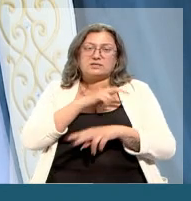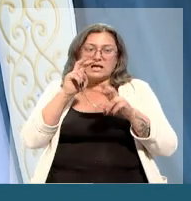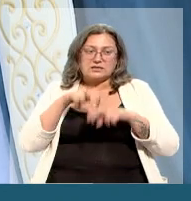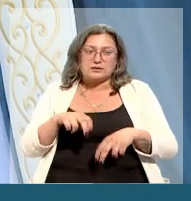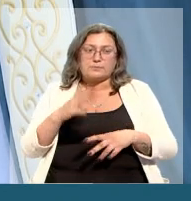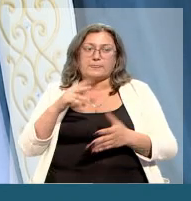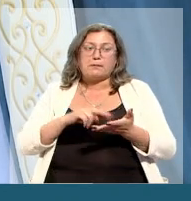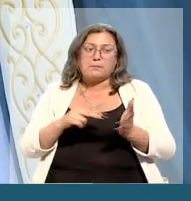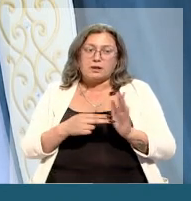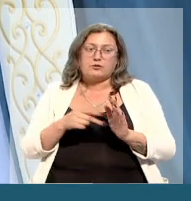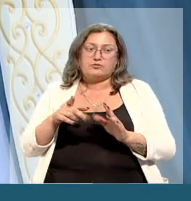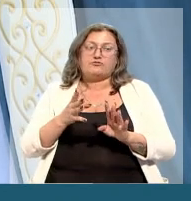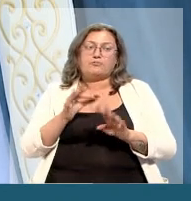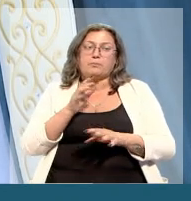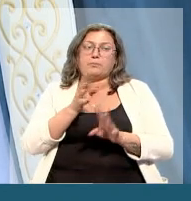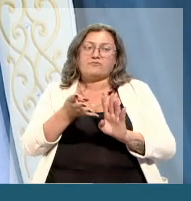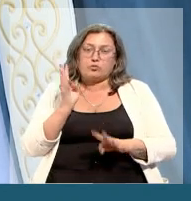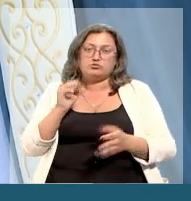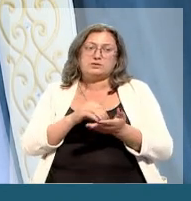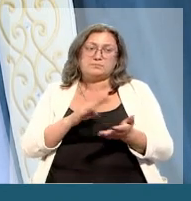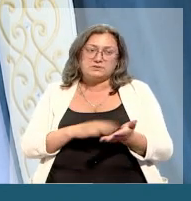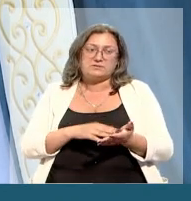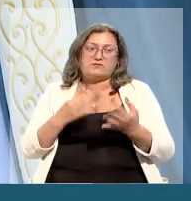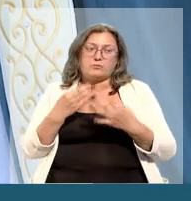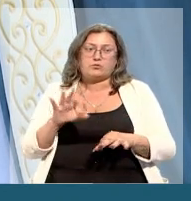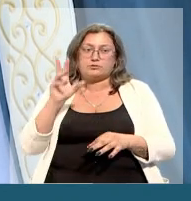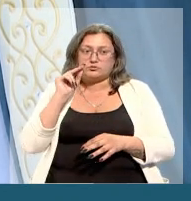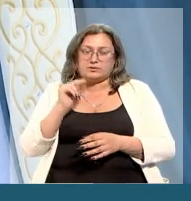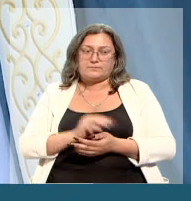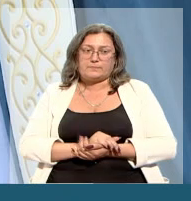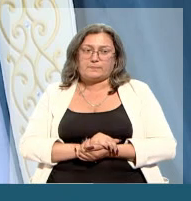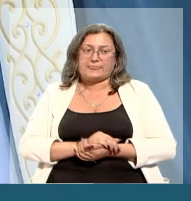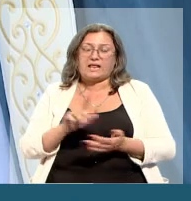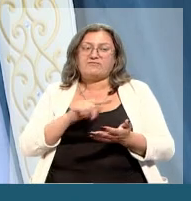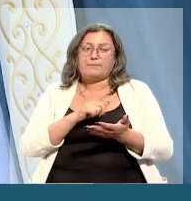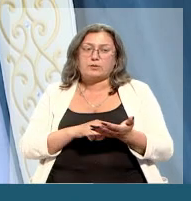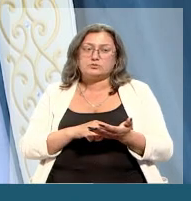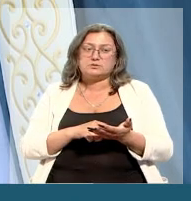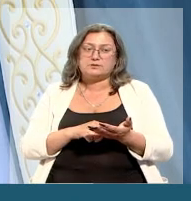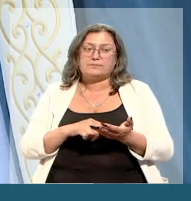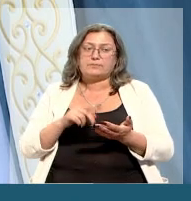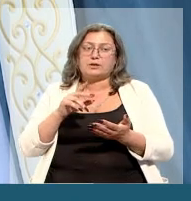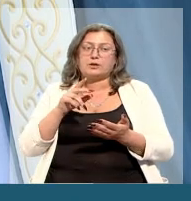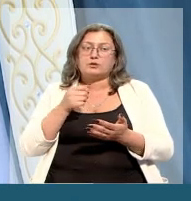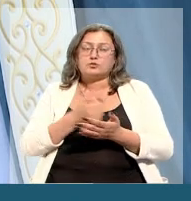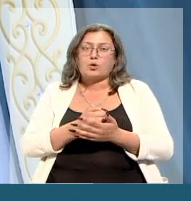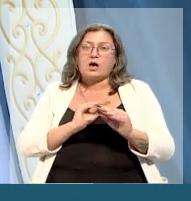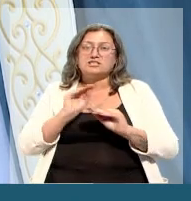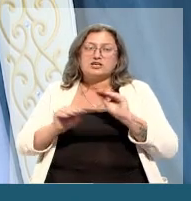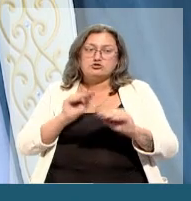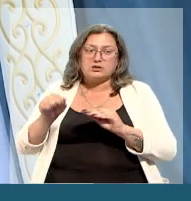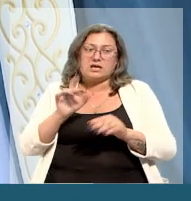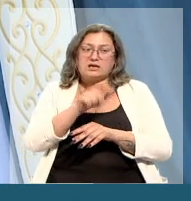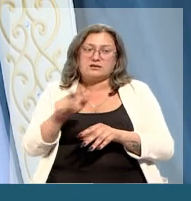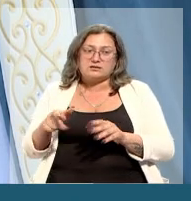Если пациент плановый, он в порядке очереди записывается на свободное число. Вопрос касательно дооснащения и